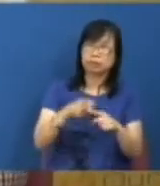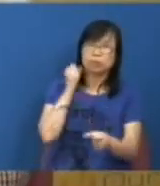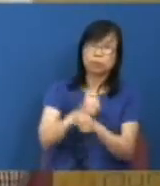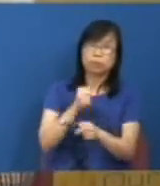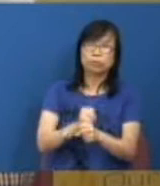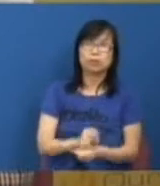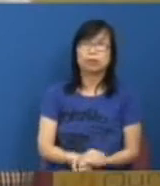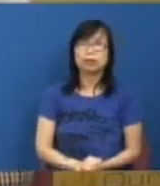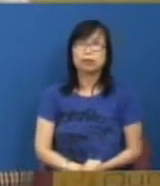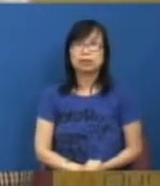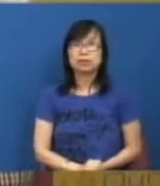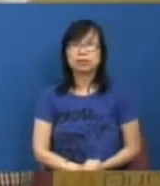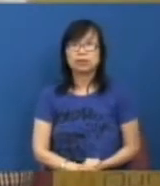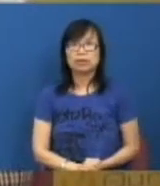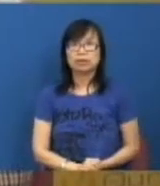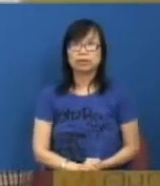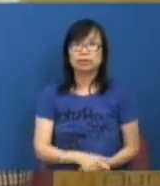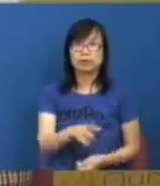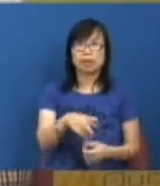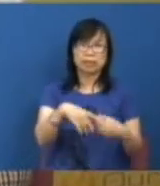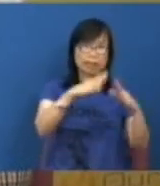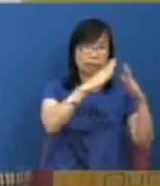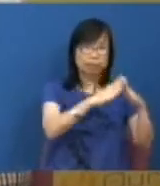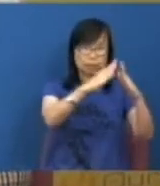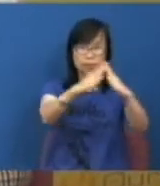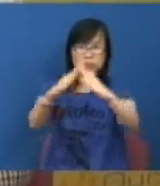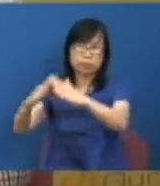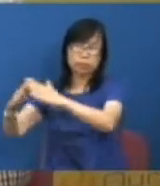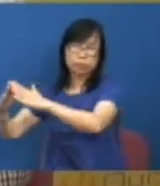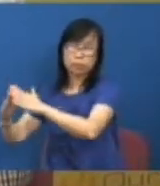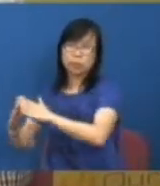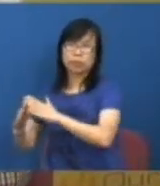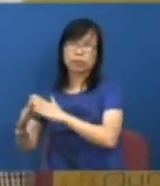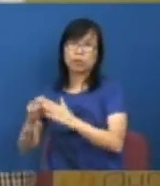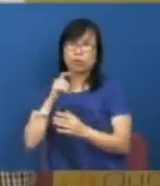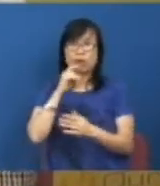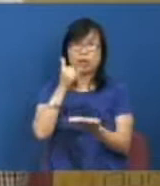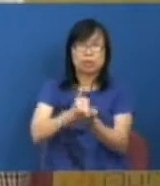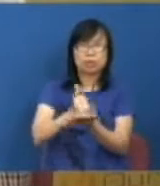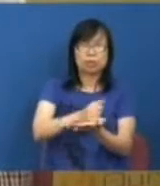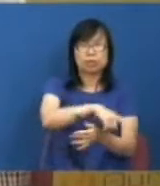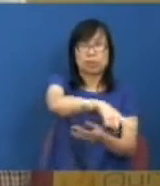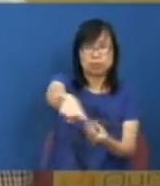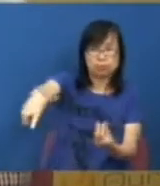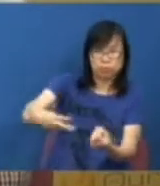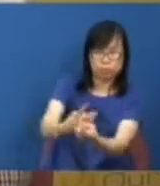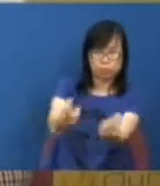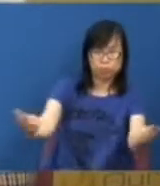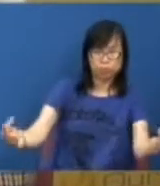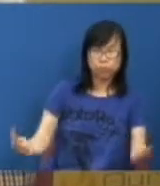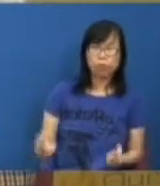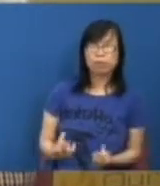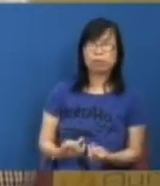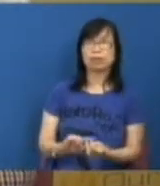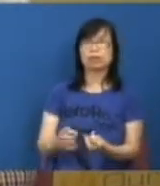喎，起碼佢哋真係家家户好多咧喺一啲即係大草原嗰啲地方咧，佢哋真係要